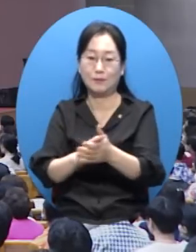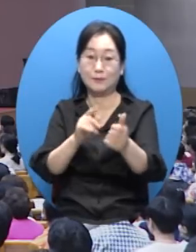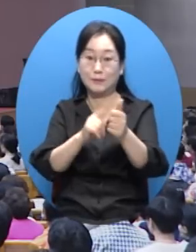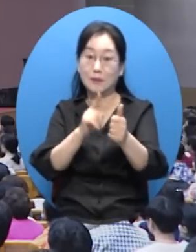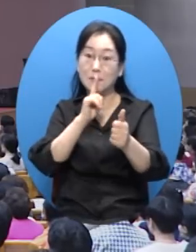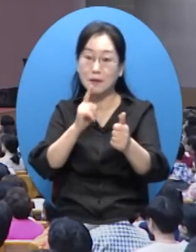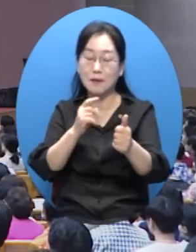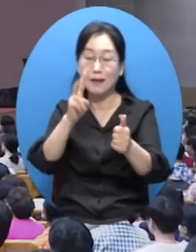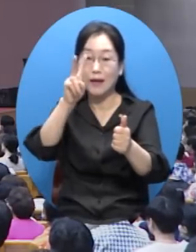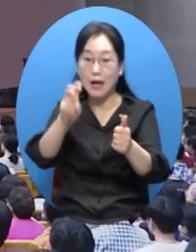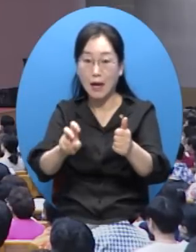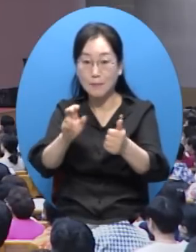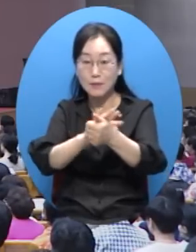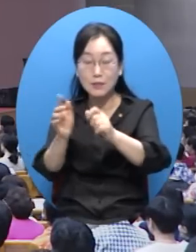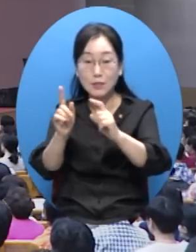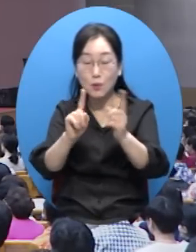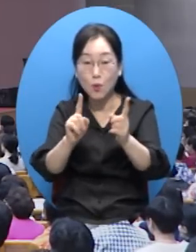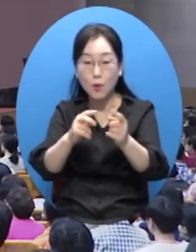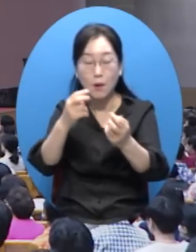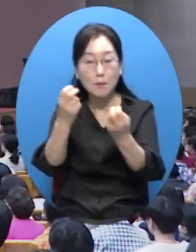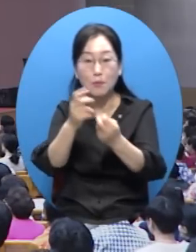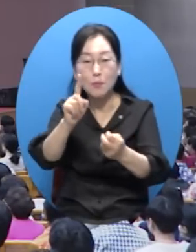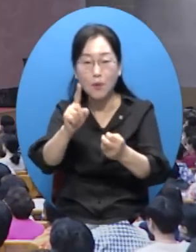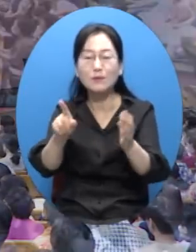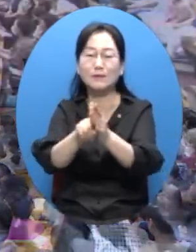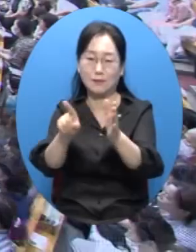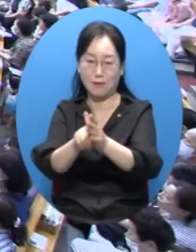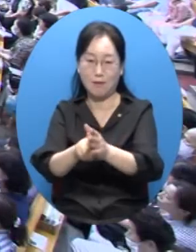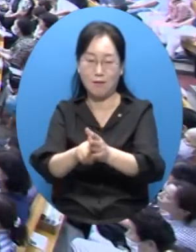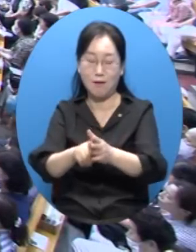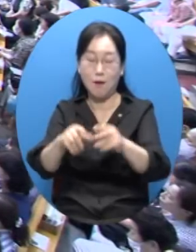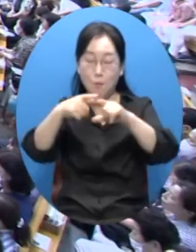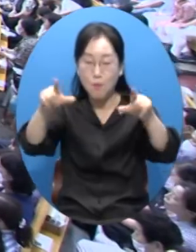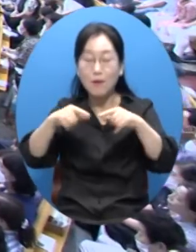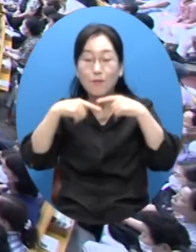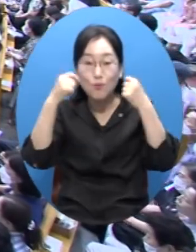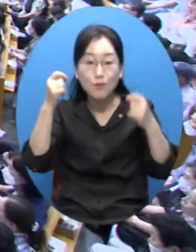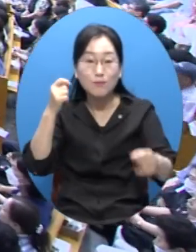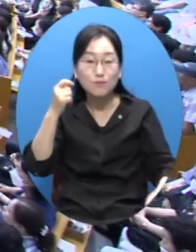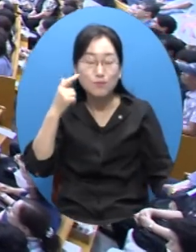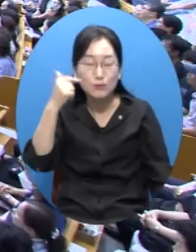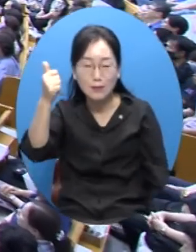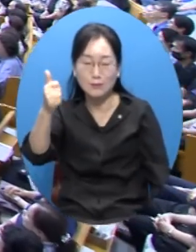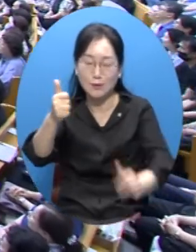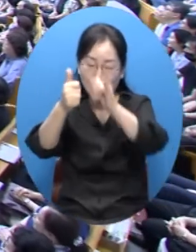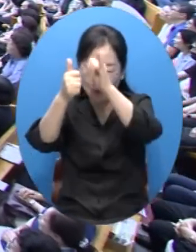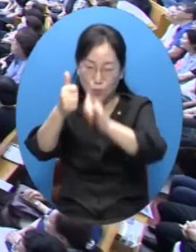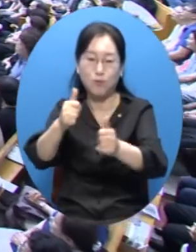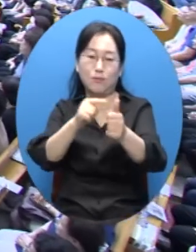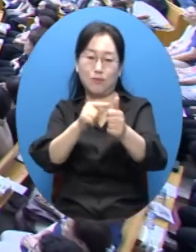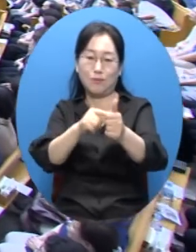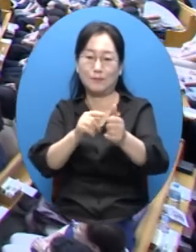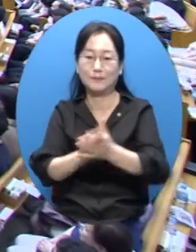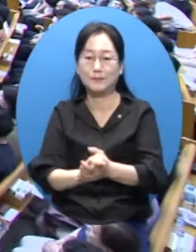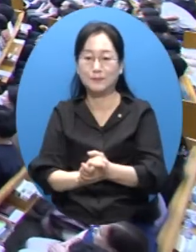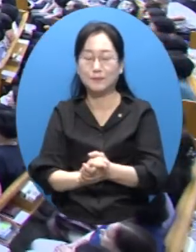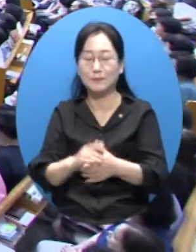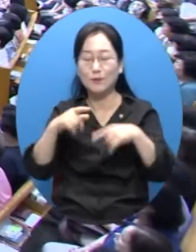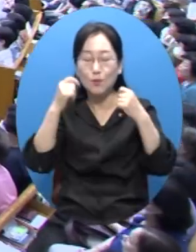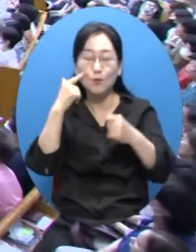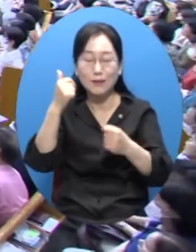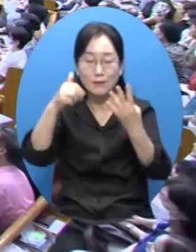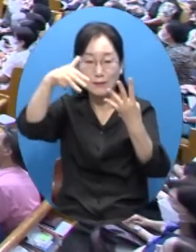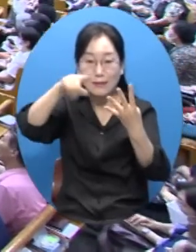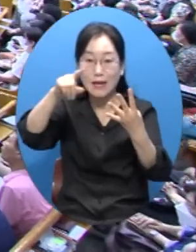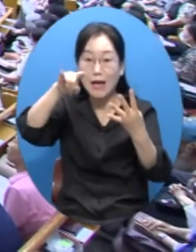최고의 암치료법은 신앙입니다. 평소 조용기 목사님을 존경하던 믿음의 사람이었던 이 박사님은 조용기 목사님의 말씀을 통해 깨달은 사천의